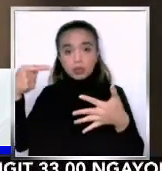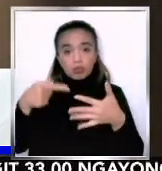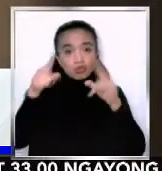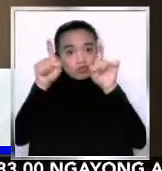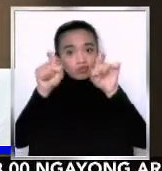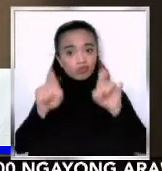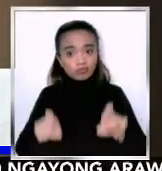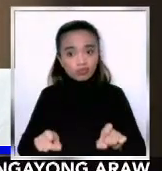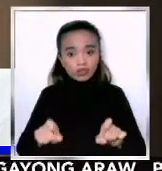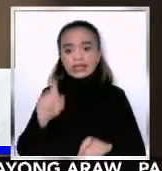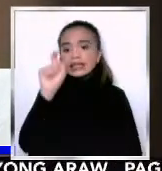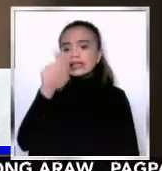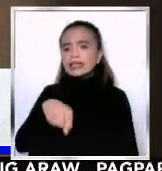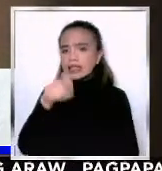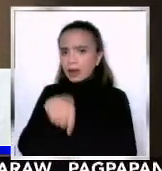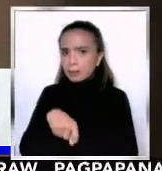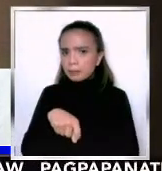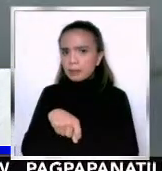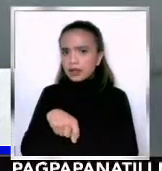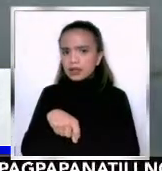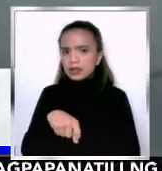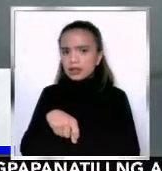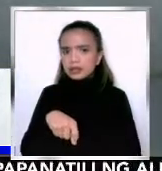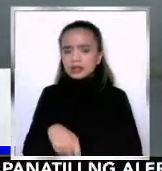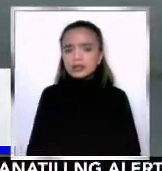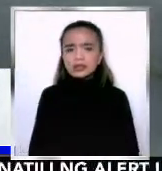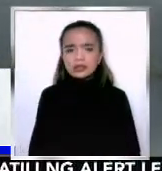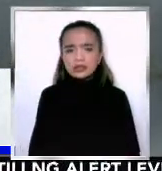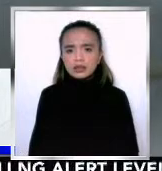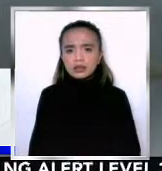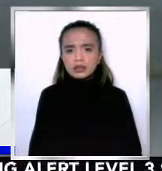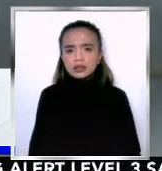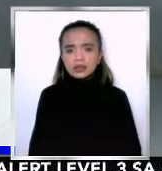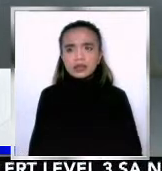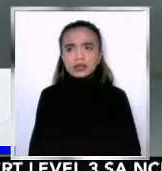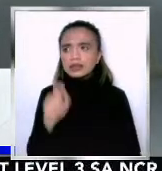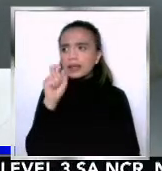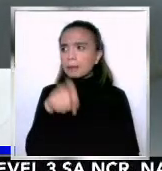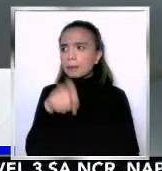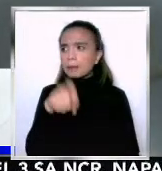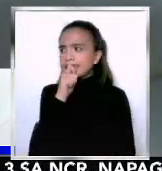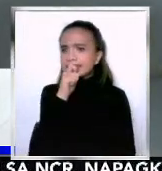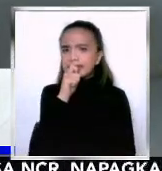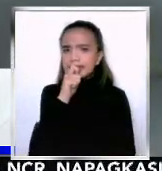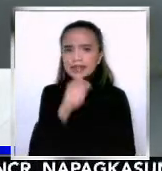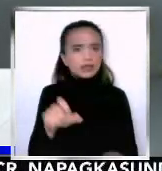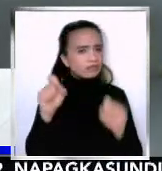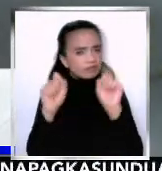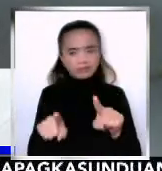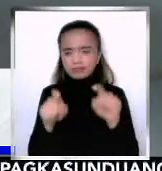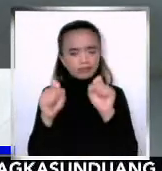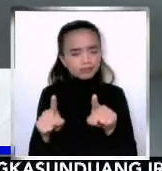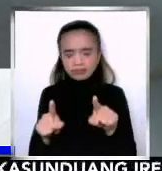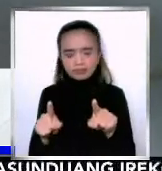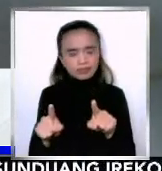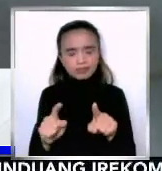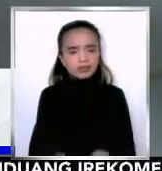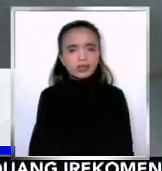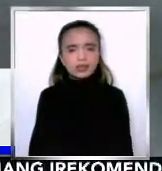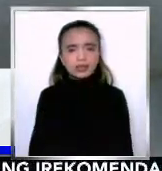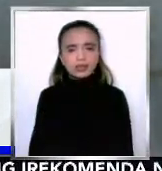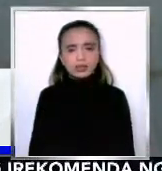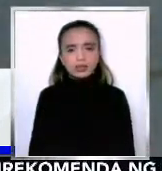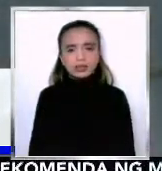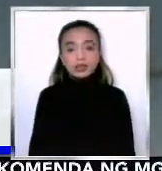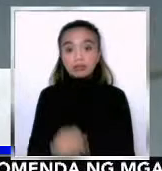dapat talagang pwede lang hulihin. Hindi siya dapat talaga binibenta at pwede nating habulin